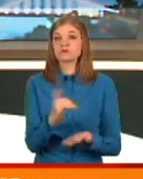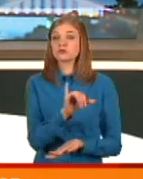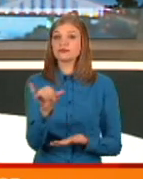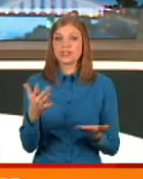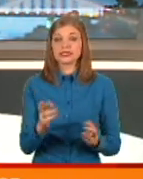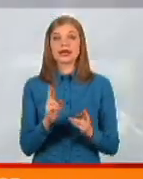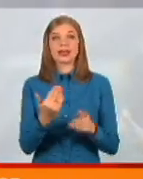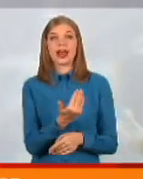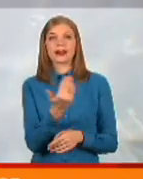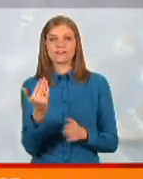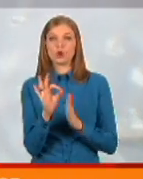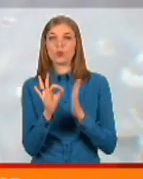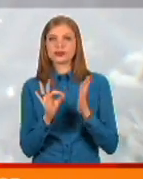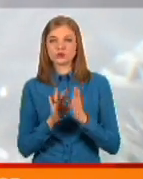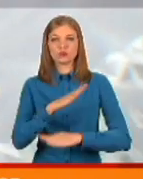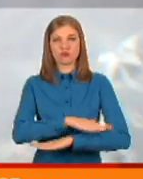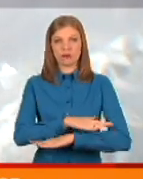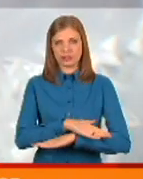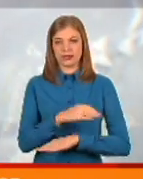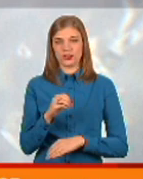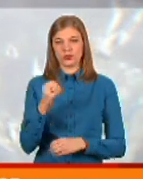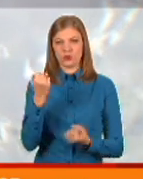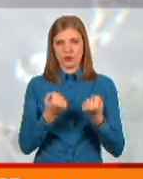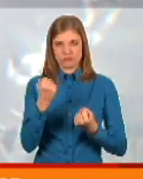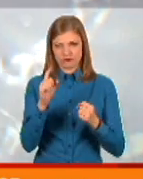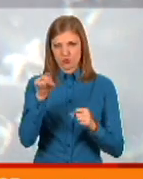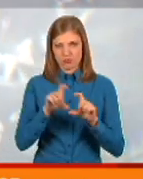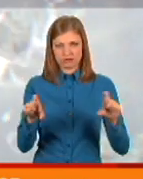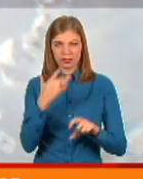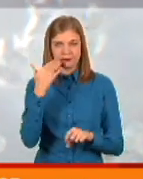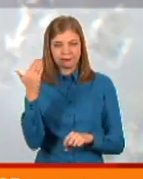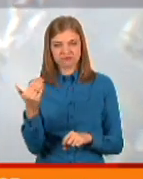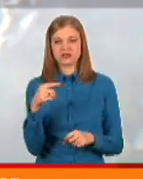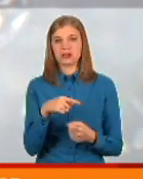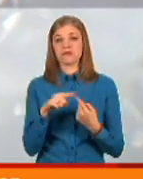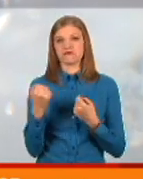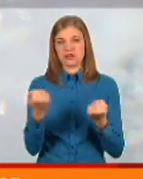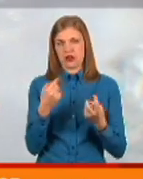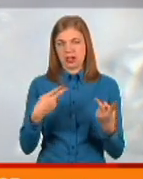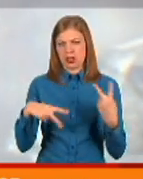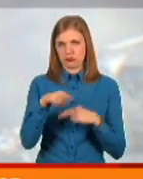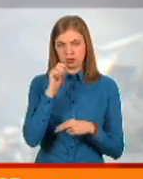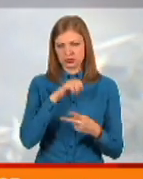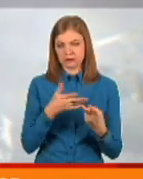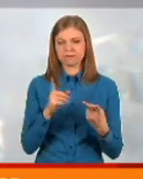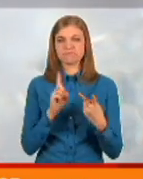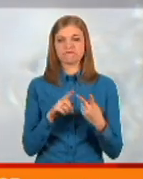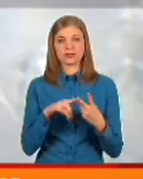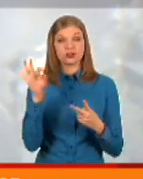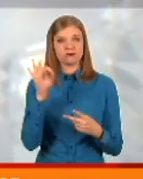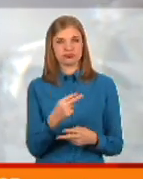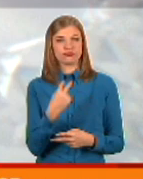у вас, як ви оцінюєте поведінку євробляхарів на дорозі. Їздять, як і всі українці,